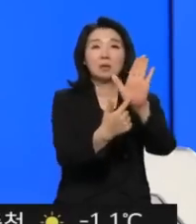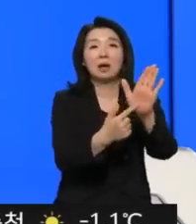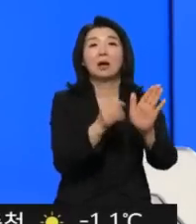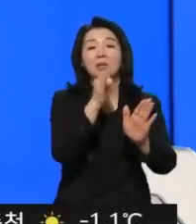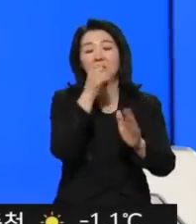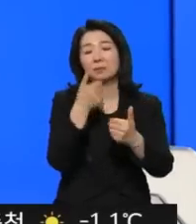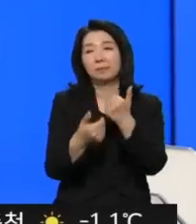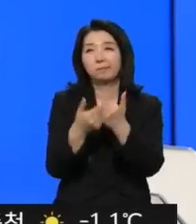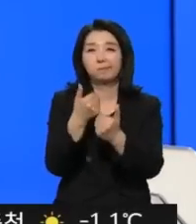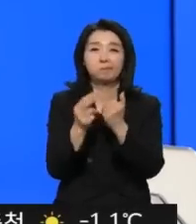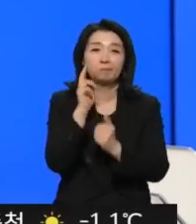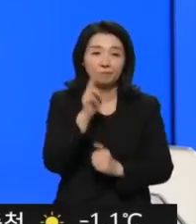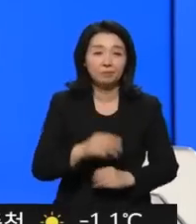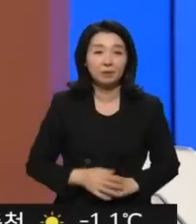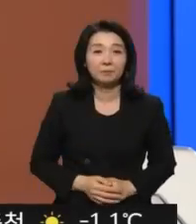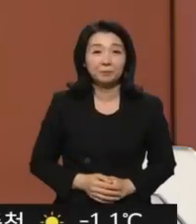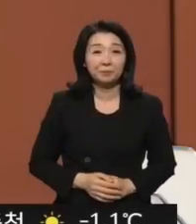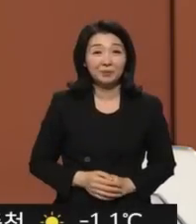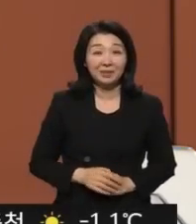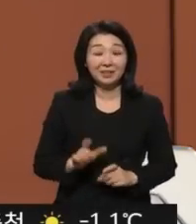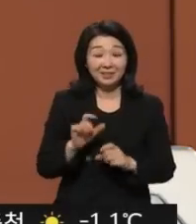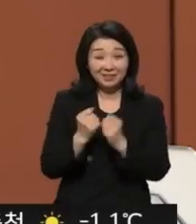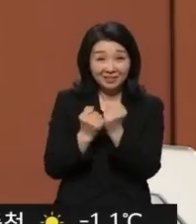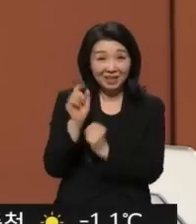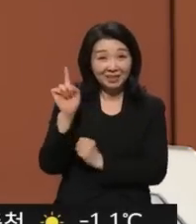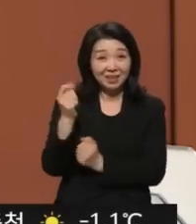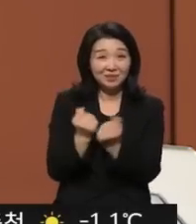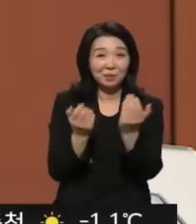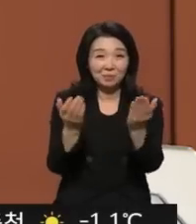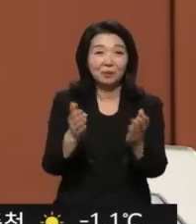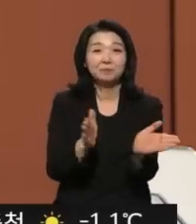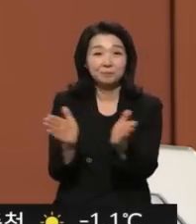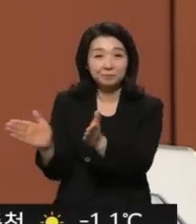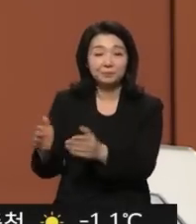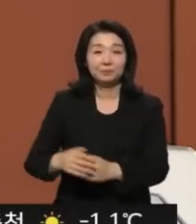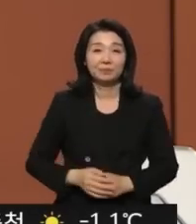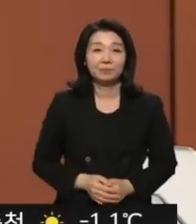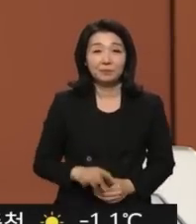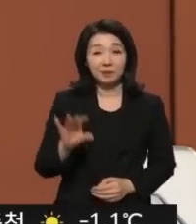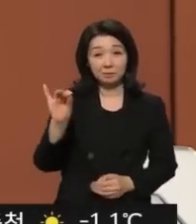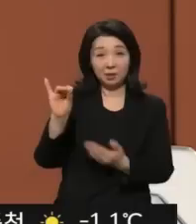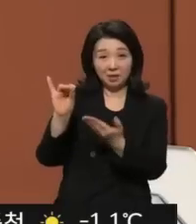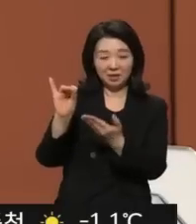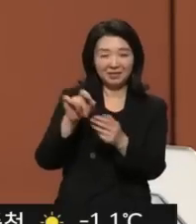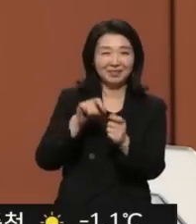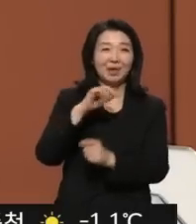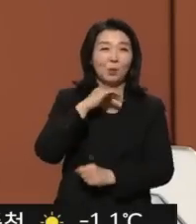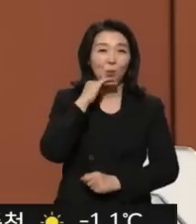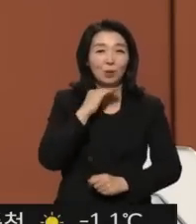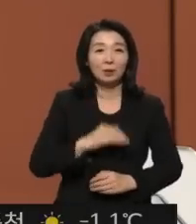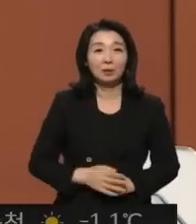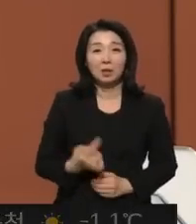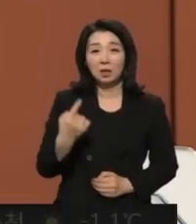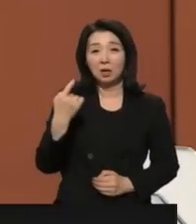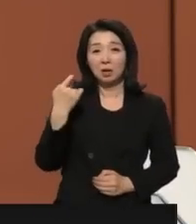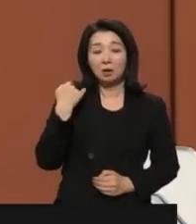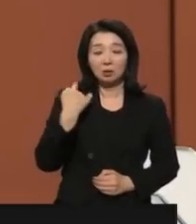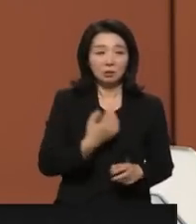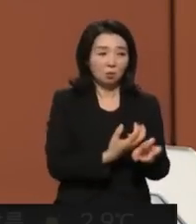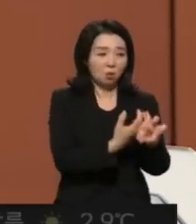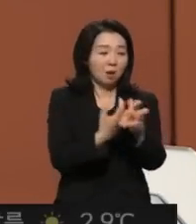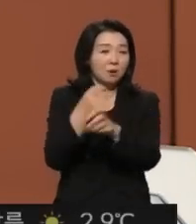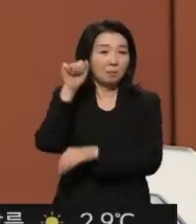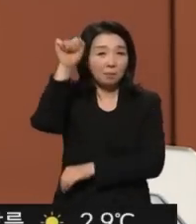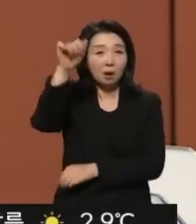때문에 저희가 자세한 얘기는 내일 또 추가로 다뤄보도록 하겠습니다. 자, 백반장. 오래 기다렸습니다. 어제 그 화물연대